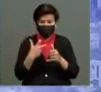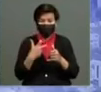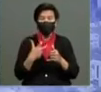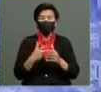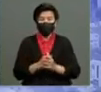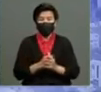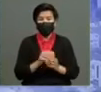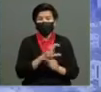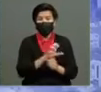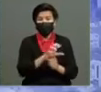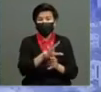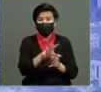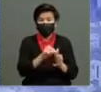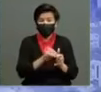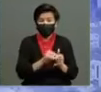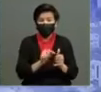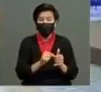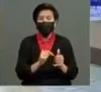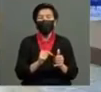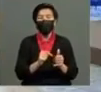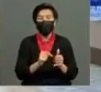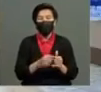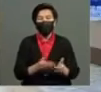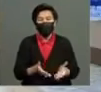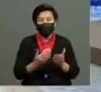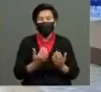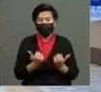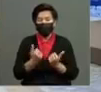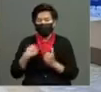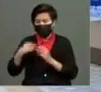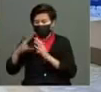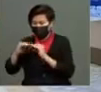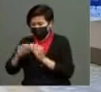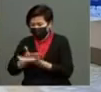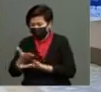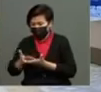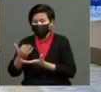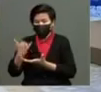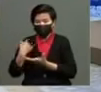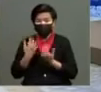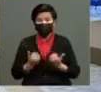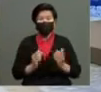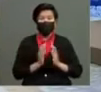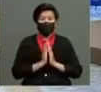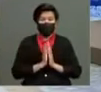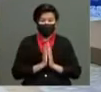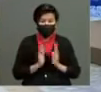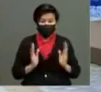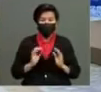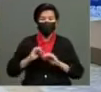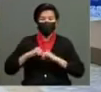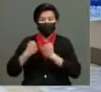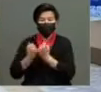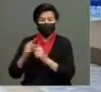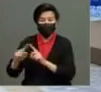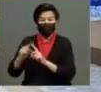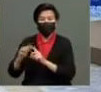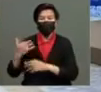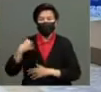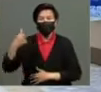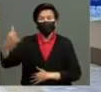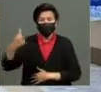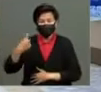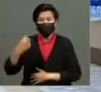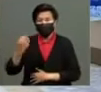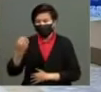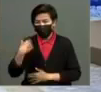ติดเชื้อด้วยนะครับนี่คือสิ่งที่พูดคุยกันเมื่อเช้าครับก็แนวโน้มดีครับต้องขอขอบคุณทางสมาคมก็มีอะไรก็ติดต่อมายังสบคได้โดย